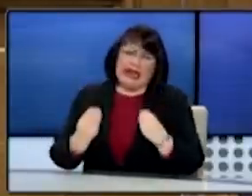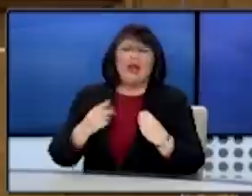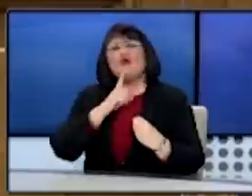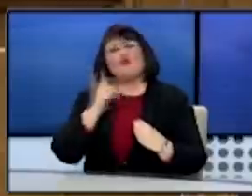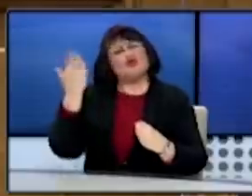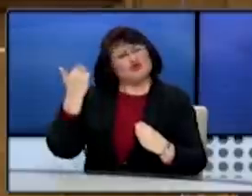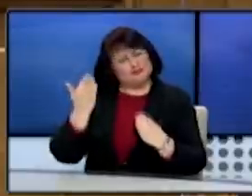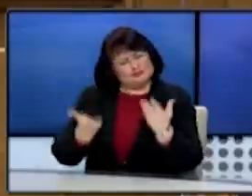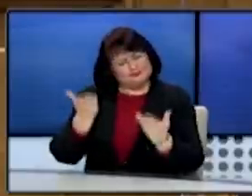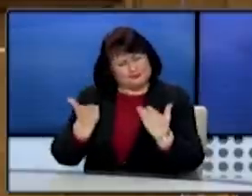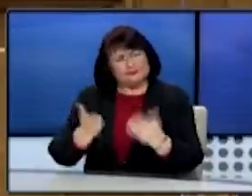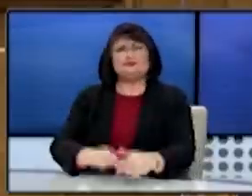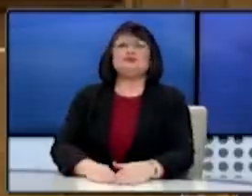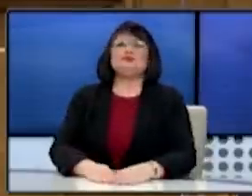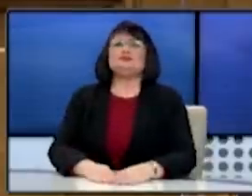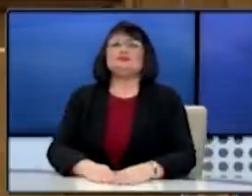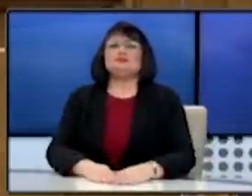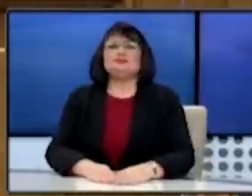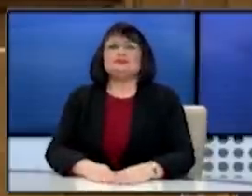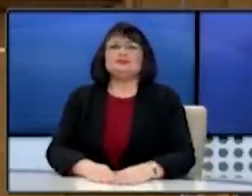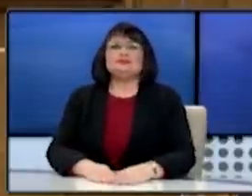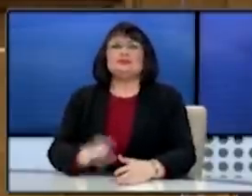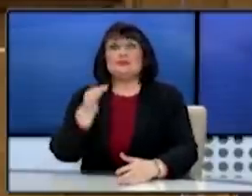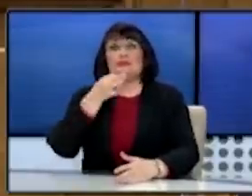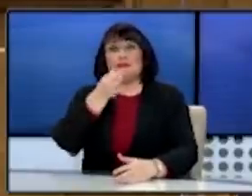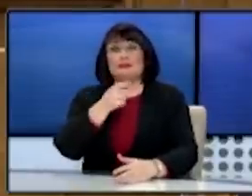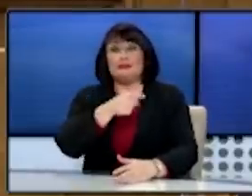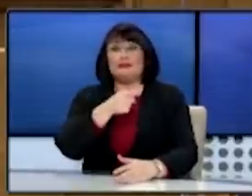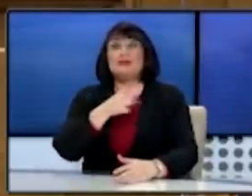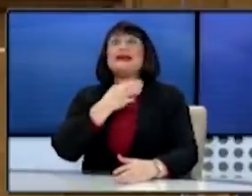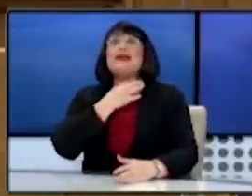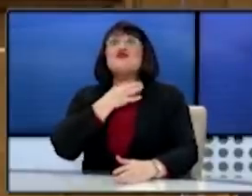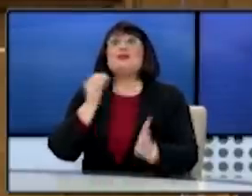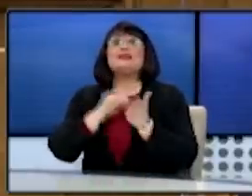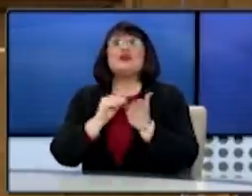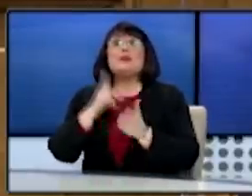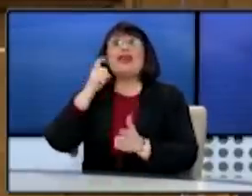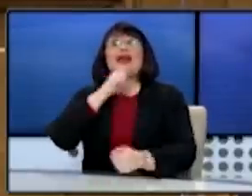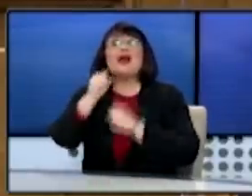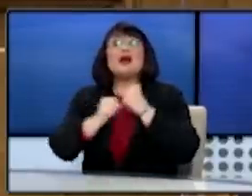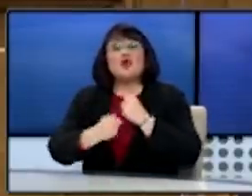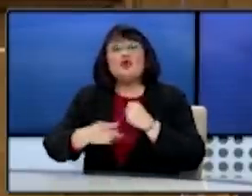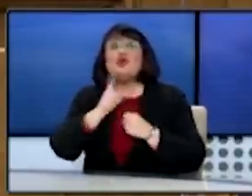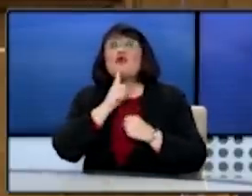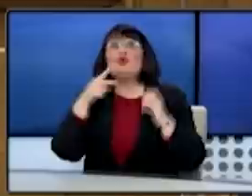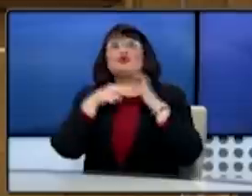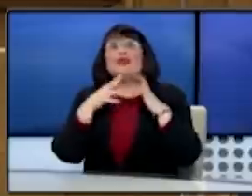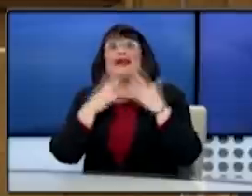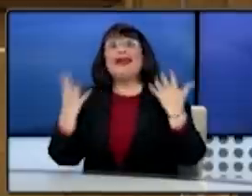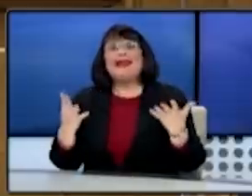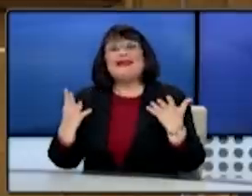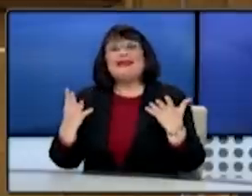εξελιχθούν ομαλά. Μάλιστα, οι ίδιες εκτιμήσεις σας έλεγαν ότι χρειάζεται μια δεκαετία ακόμα για να φτάσει στο επίπεδο